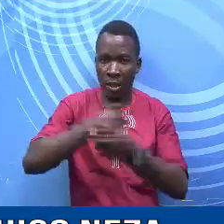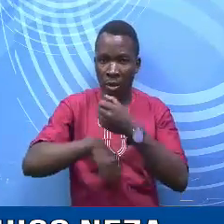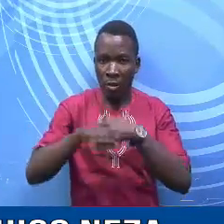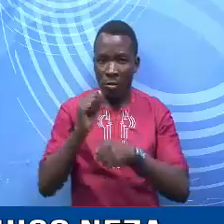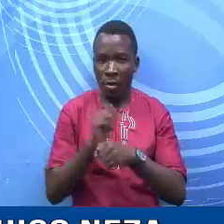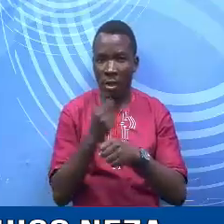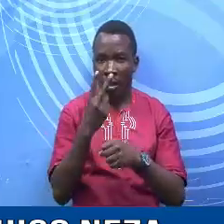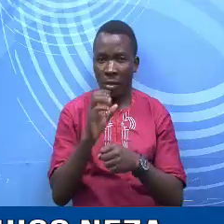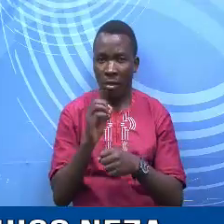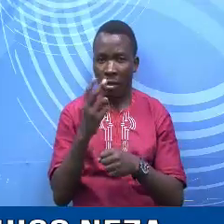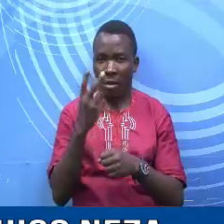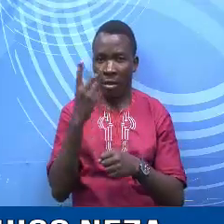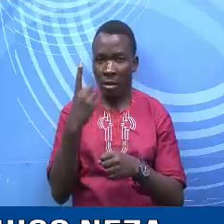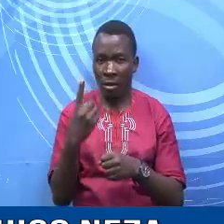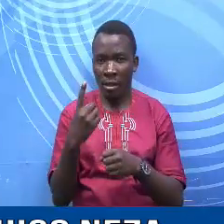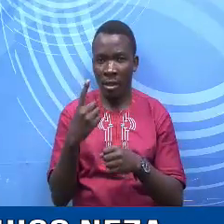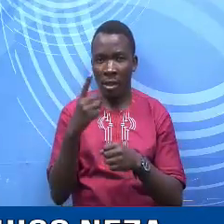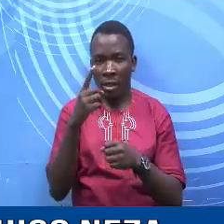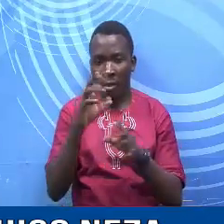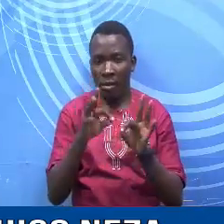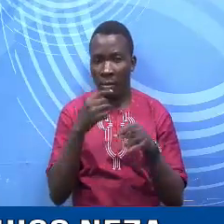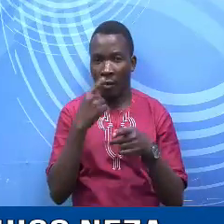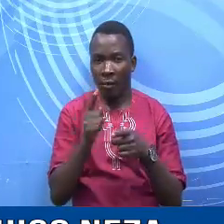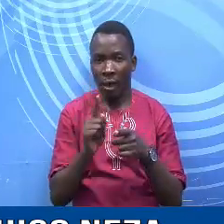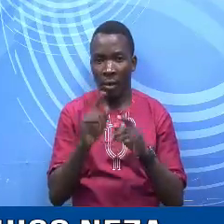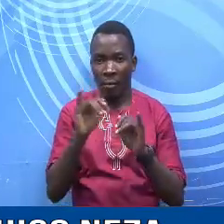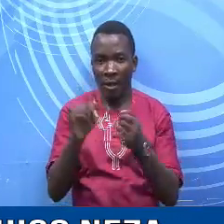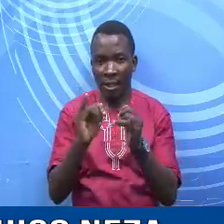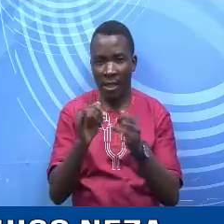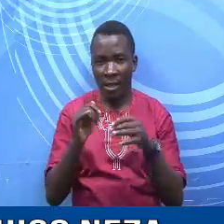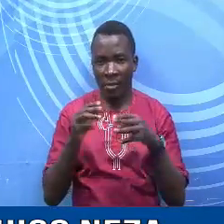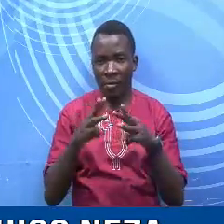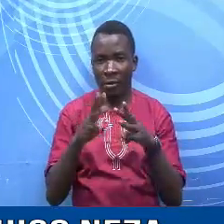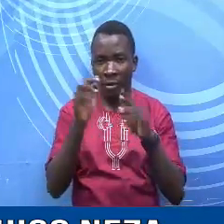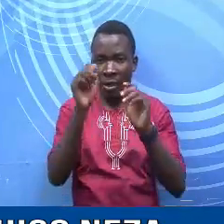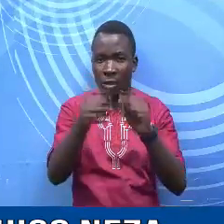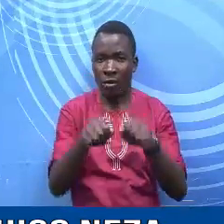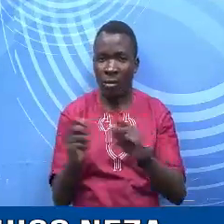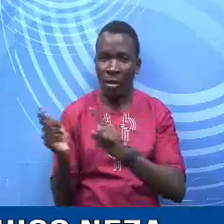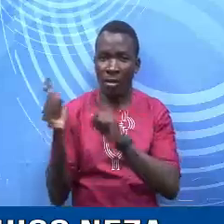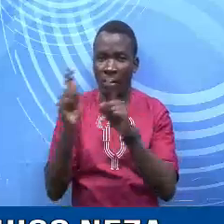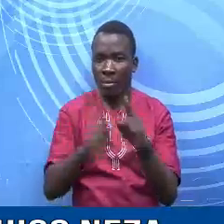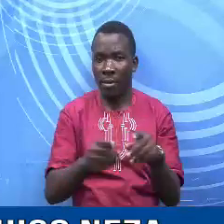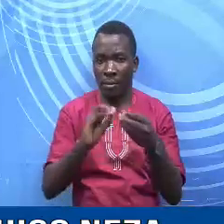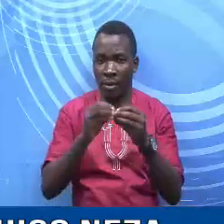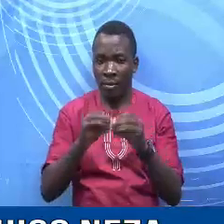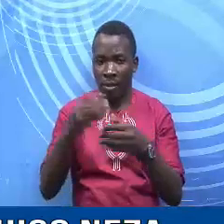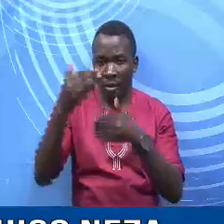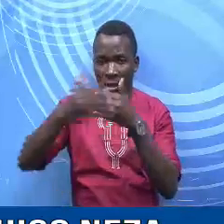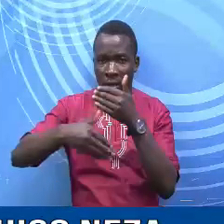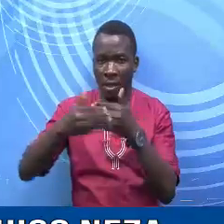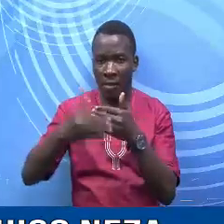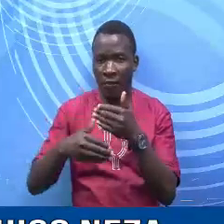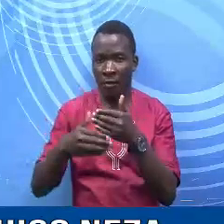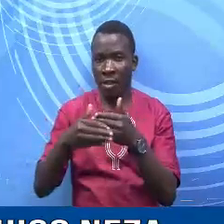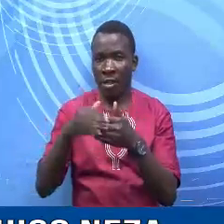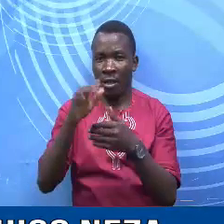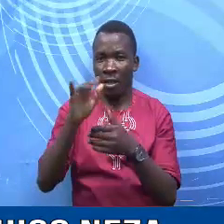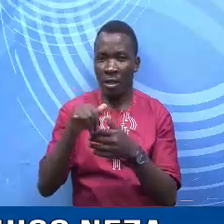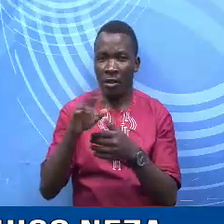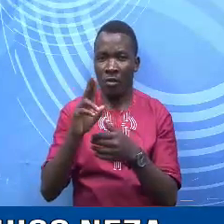2020 2021 ibyo bavuga ko ngo bazagerageza uko bashoboye kugira ngo baze mu myanya y'imbere. Yusufu ubona